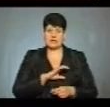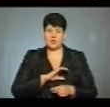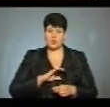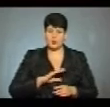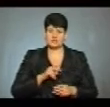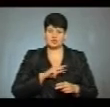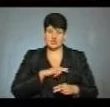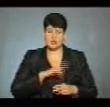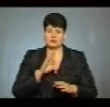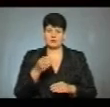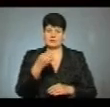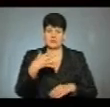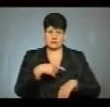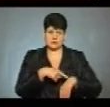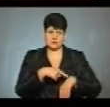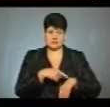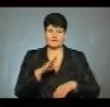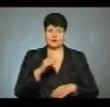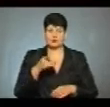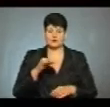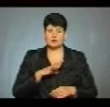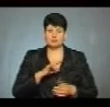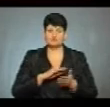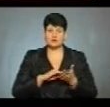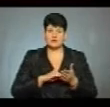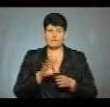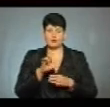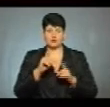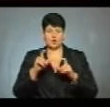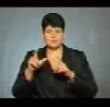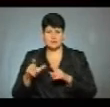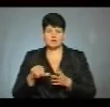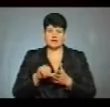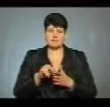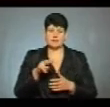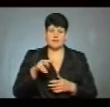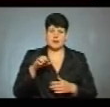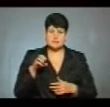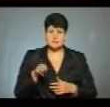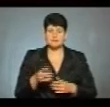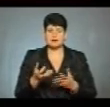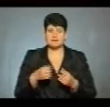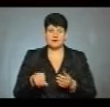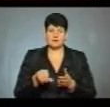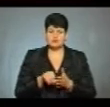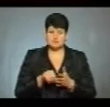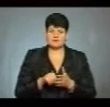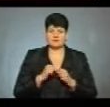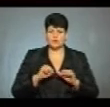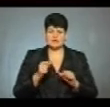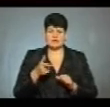о 15-й годині. Віктор Гурняк був журналістом, фотокореспондентом, членом Пласту. Брав участь у Революції Гідності.